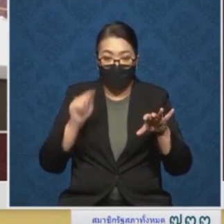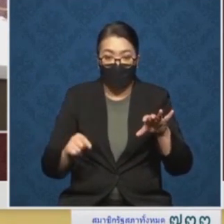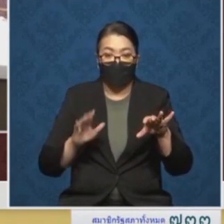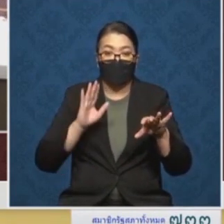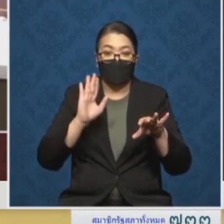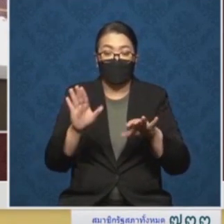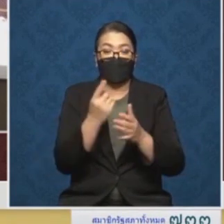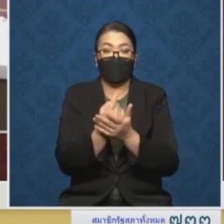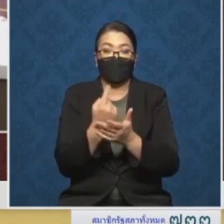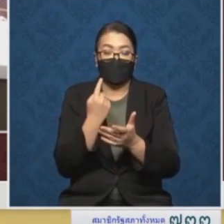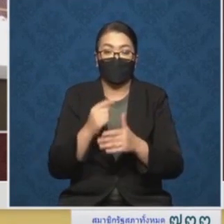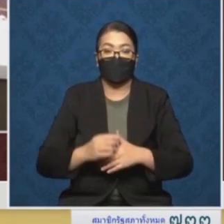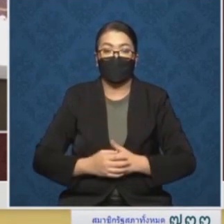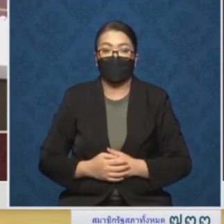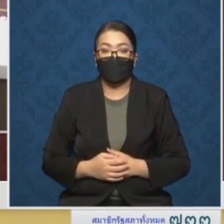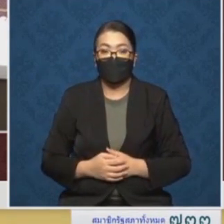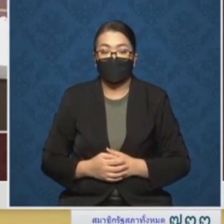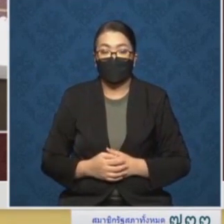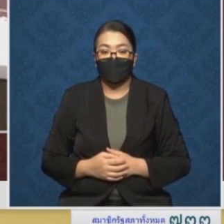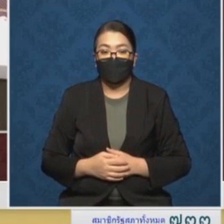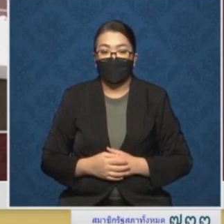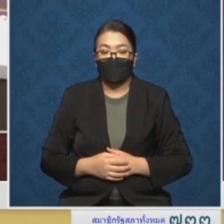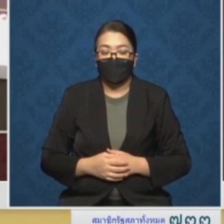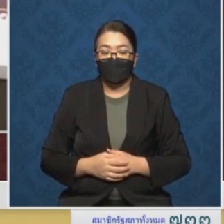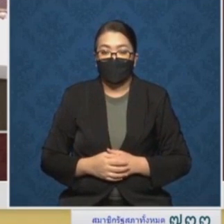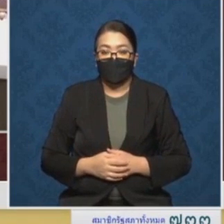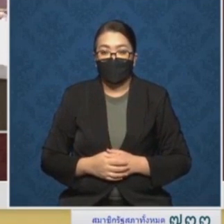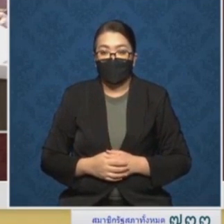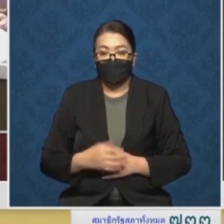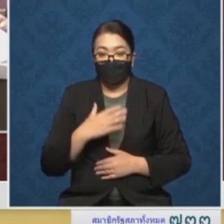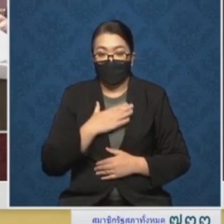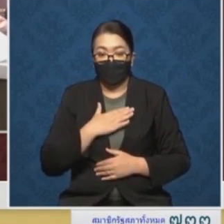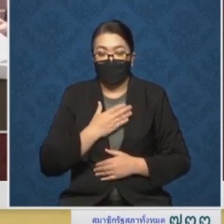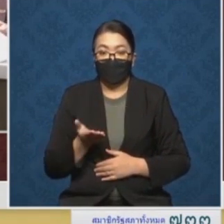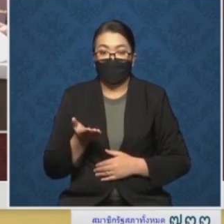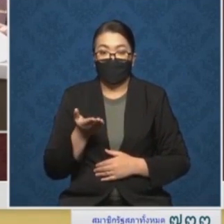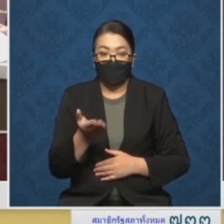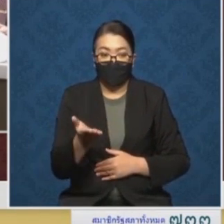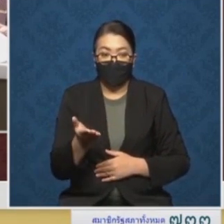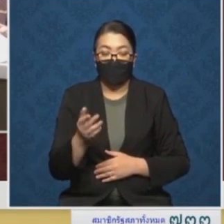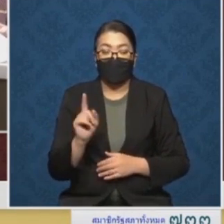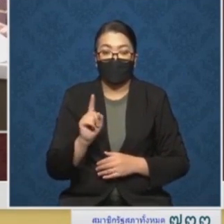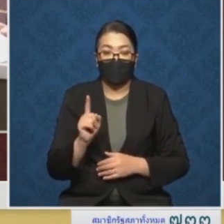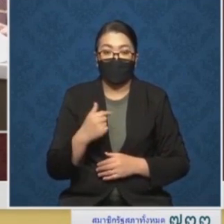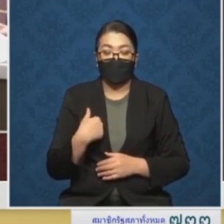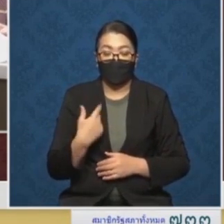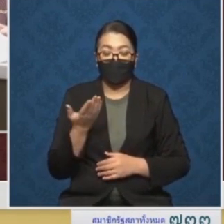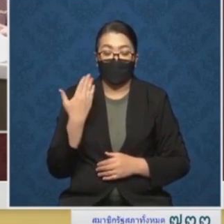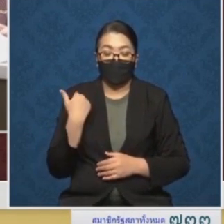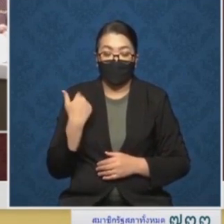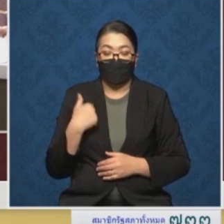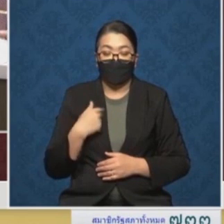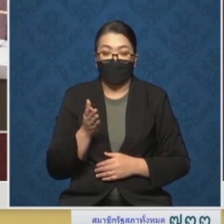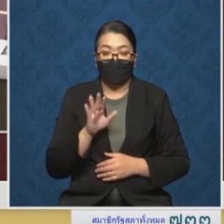รท่านประธานครับผมขอเรียนว่าสาระสำคัญที่เปลี่ยนไปของมาตร